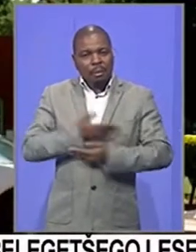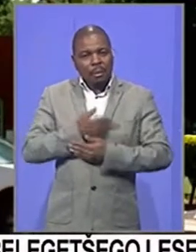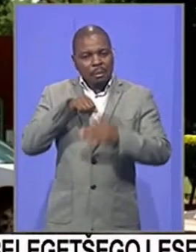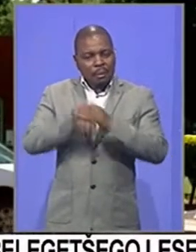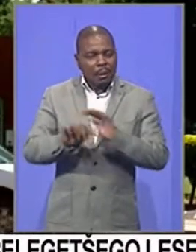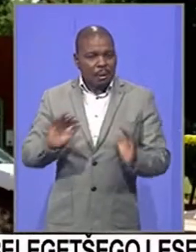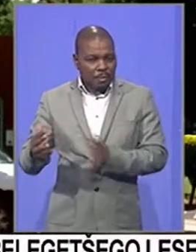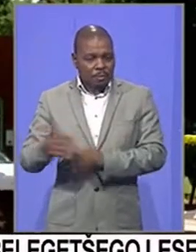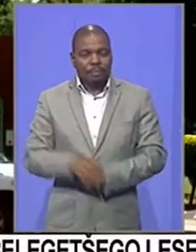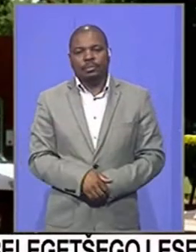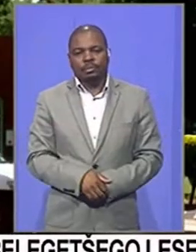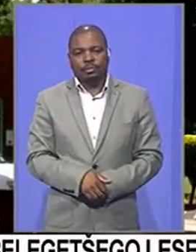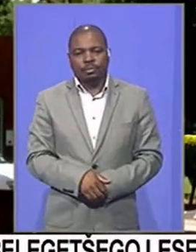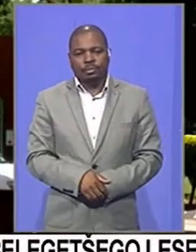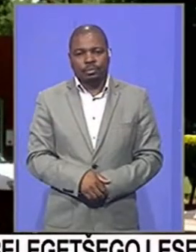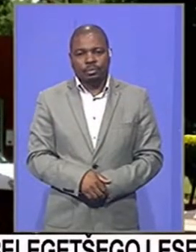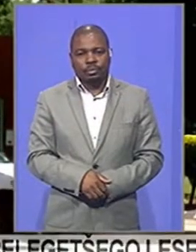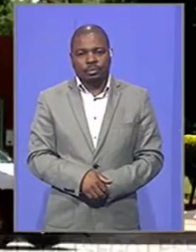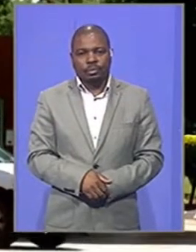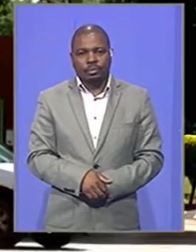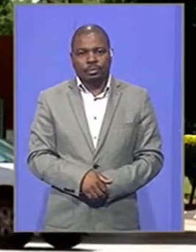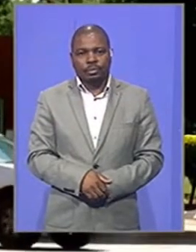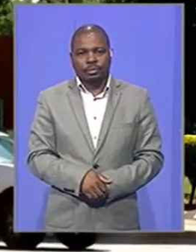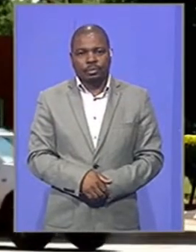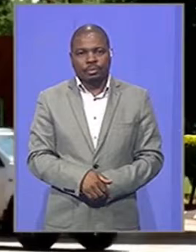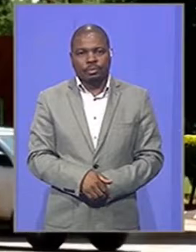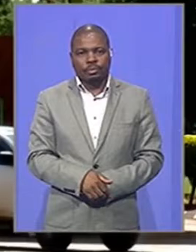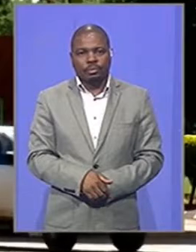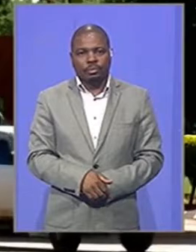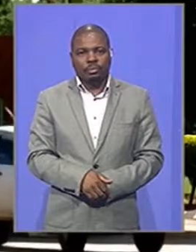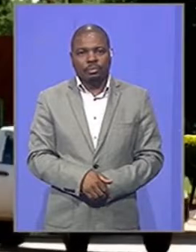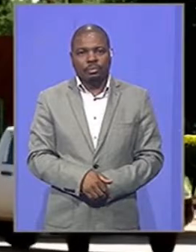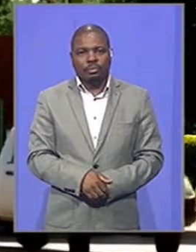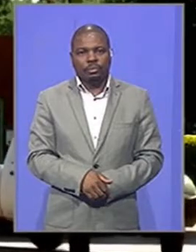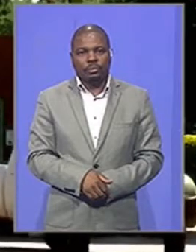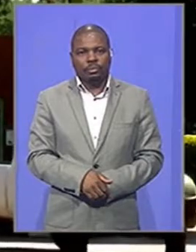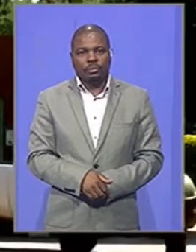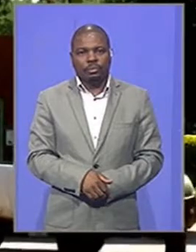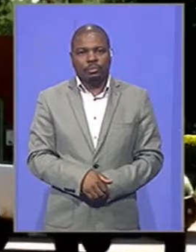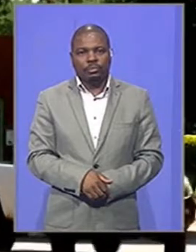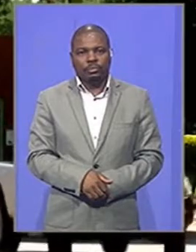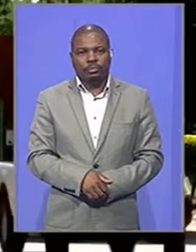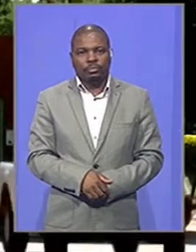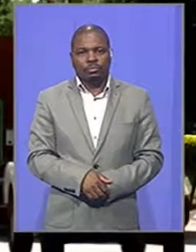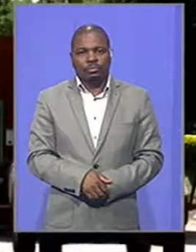a belegego ka gona. Nna ke Mahlatse Phaladi wa ditaba tša SABC ke le Mokopane.